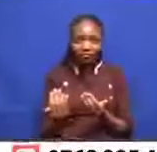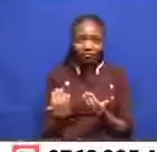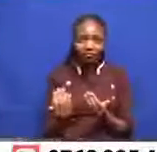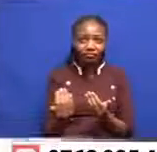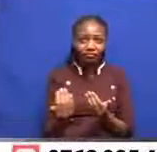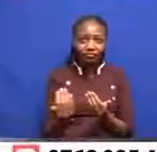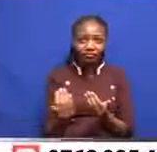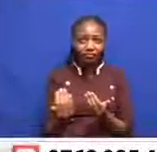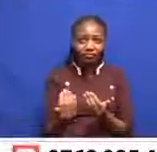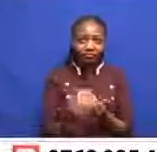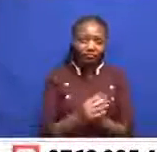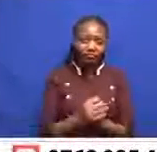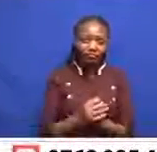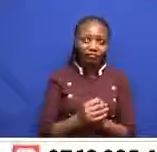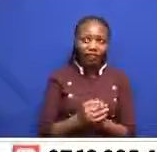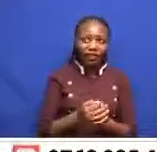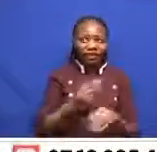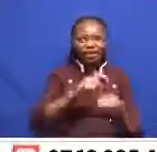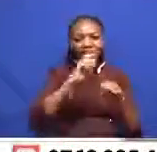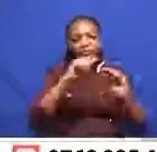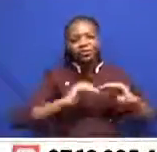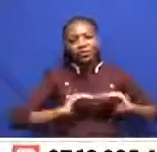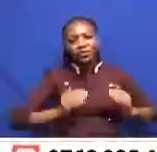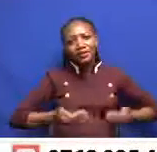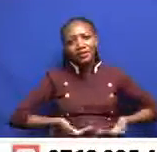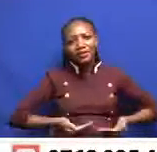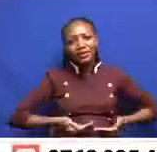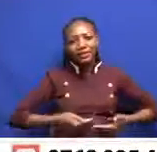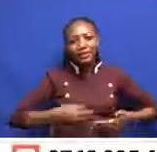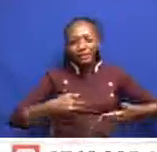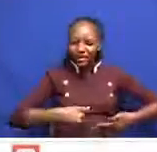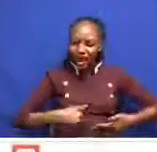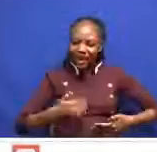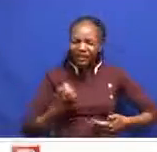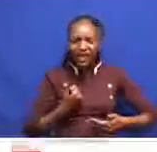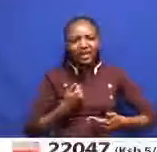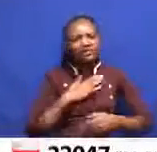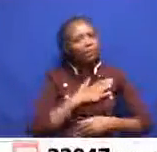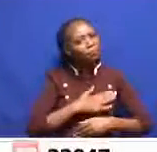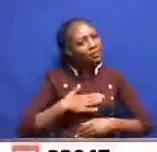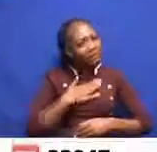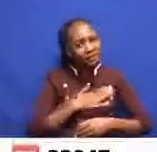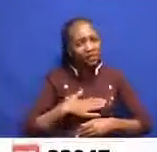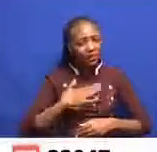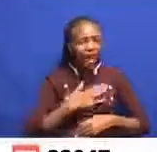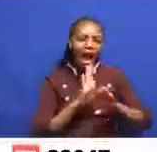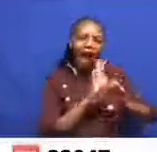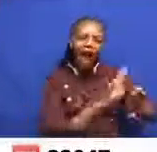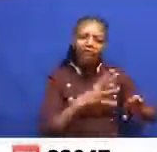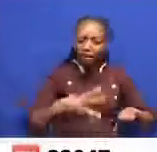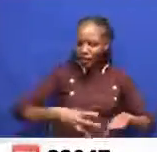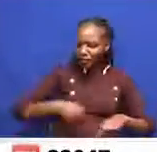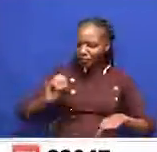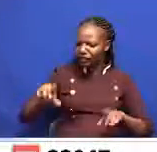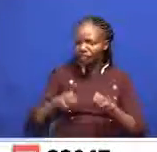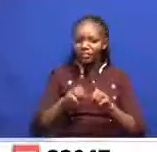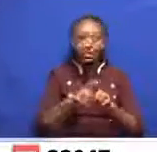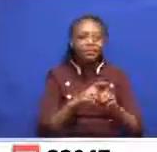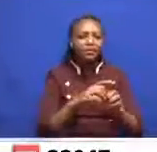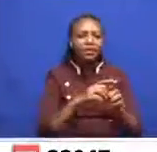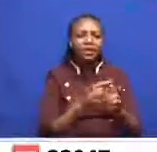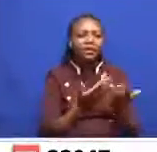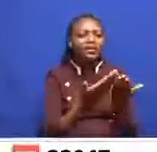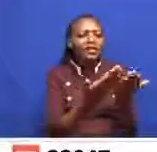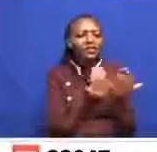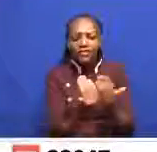karibu. Ukipata mimba jameni, wasichana wadogo, tafadhali kuliko kuwa jameni, si umpelekee tu mwenyewe.